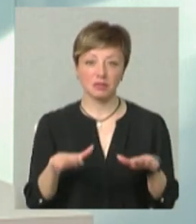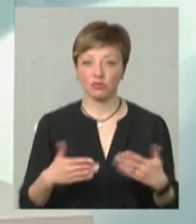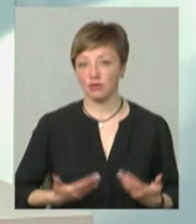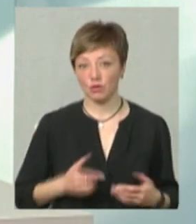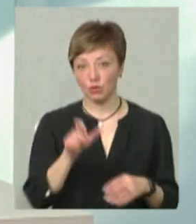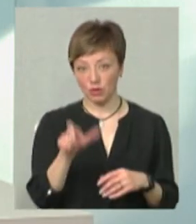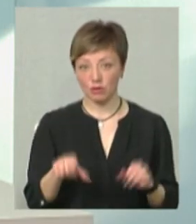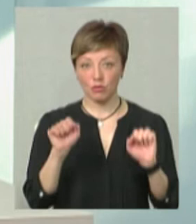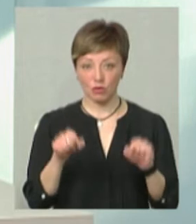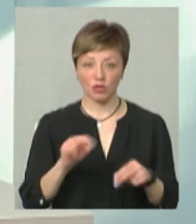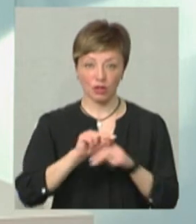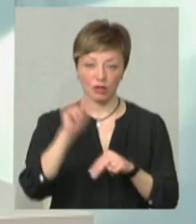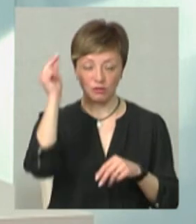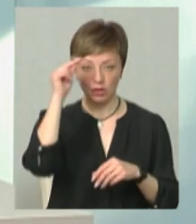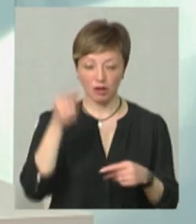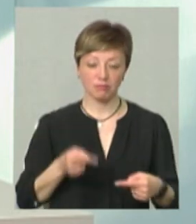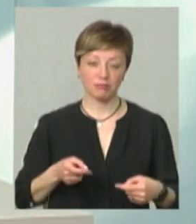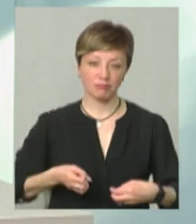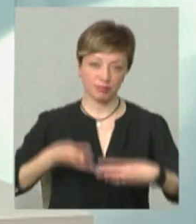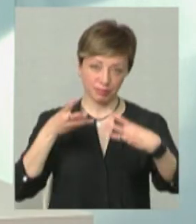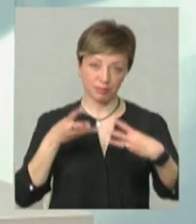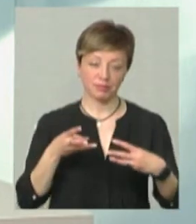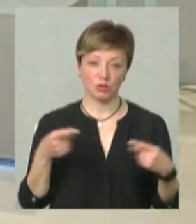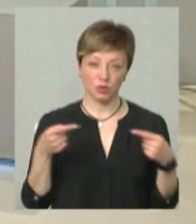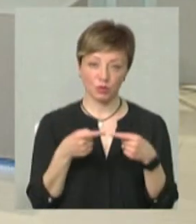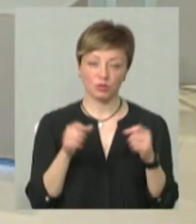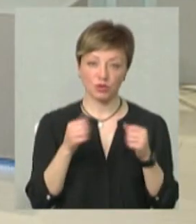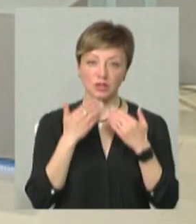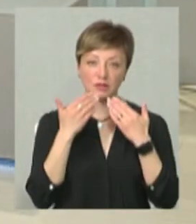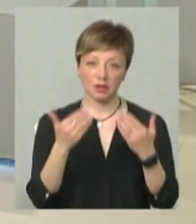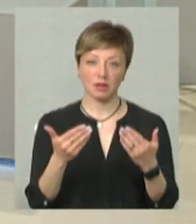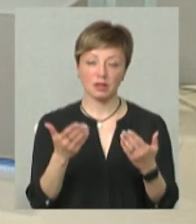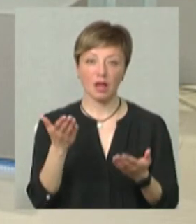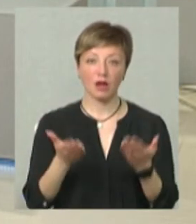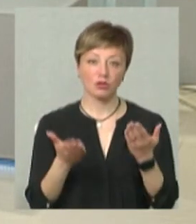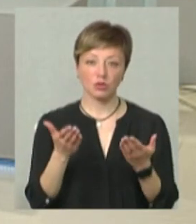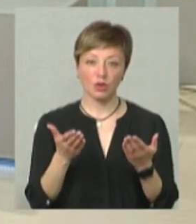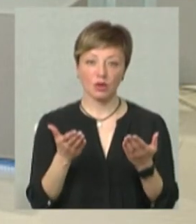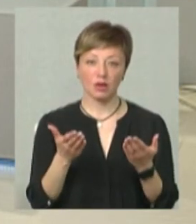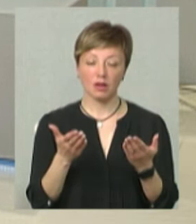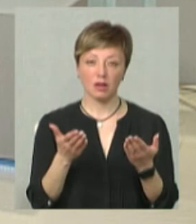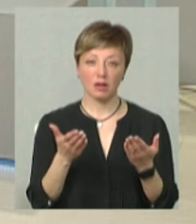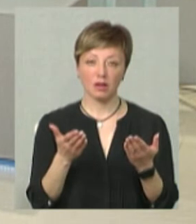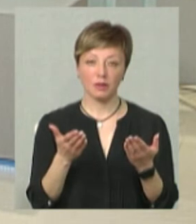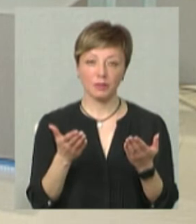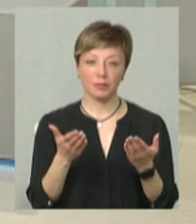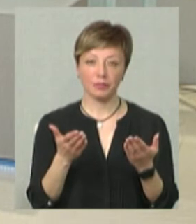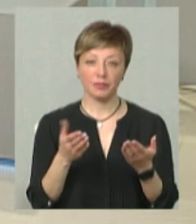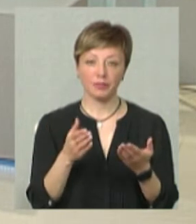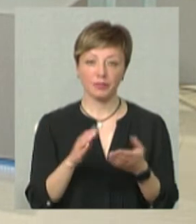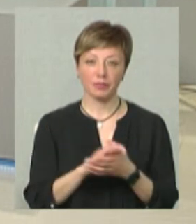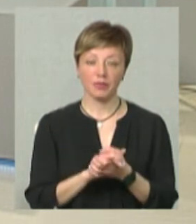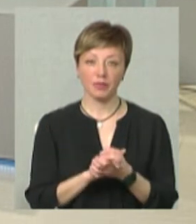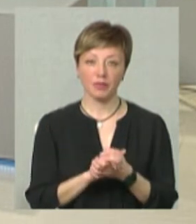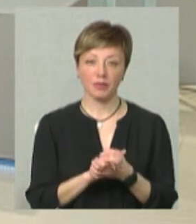є людина, може. І точно так батьки можуть звертатися, навіть якщо вони не є слухачами